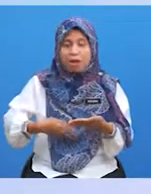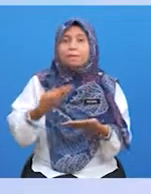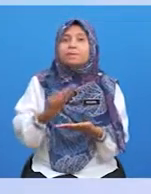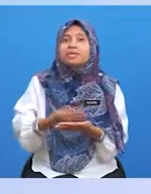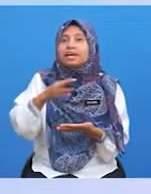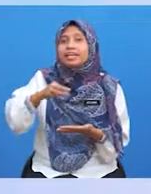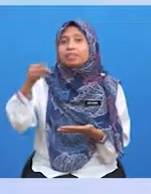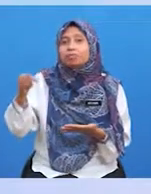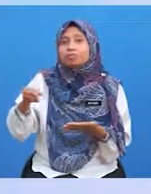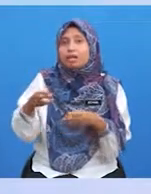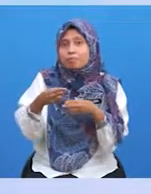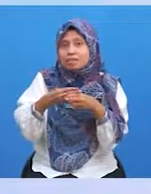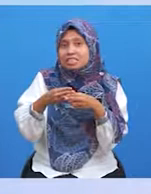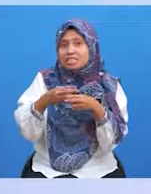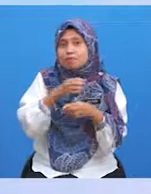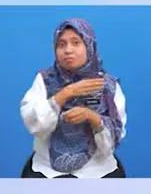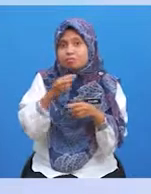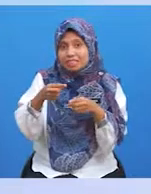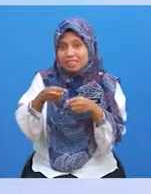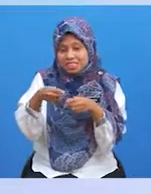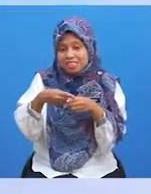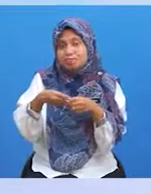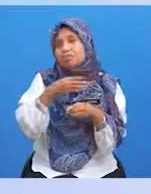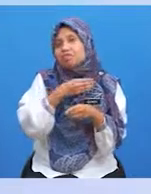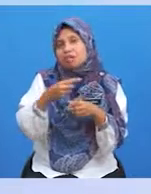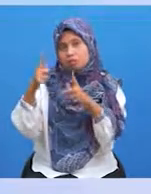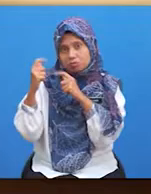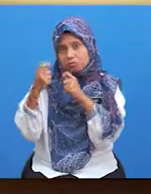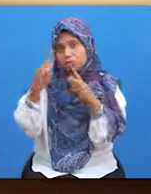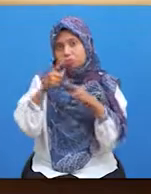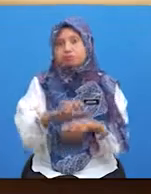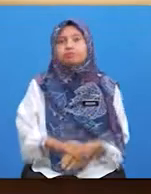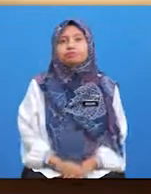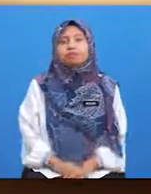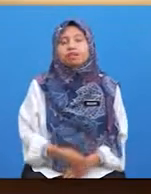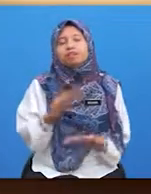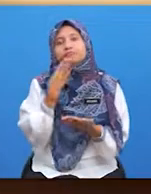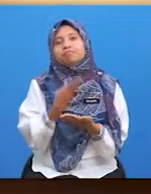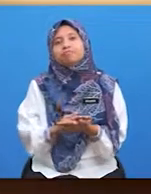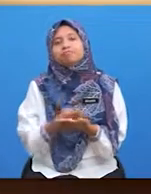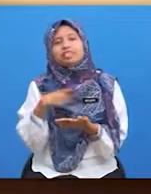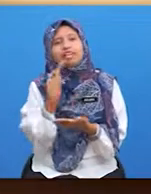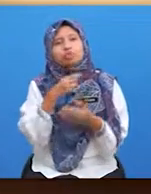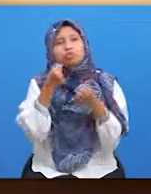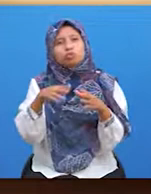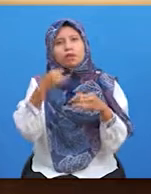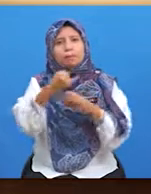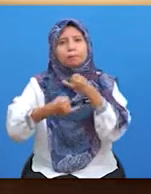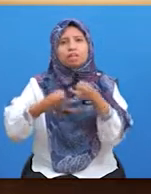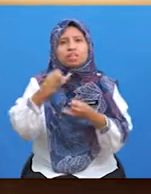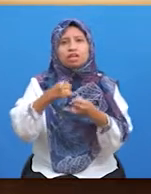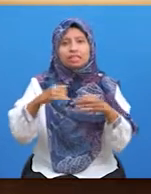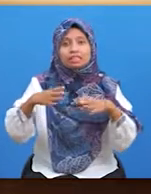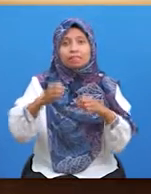murid berdisiplin dan bertanggungjawab. Baiklah, kita sudah berjaya membuat